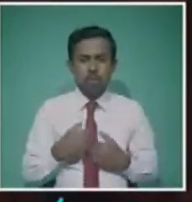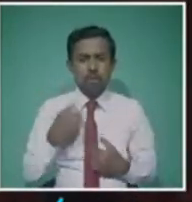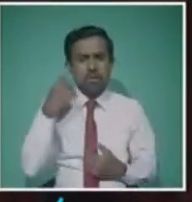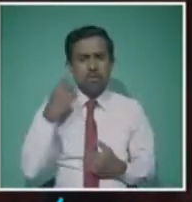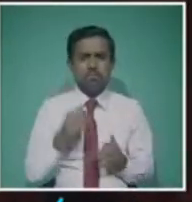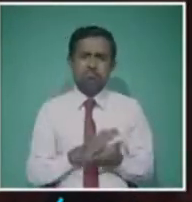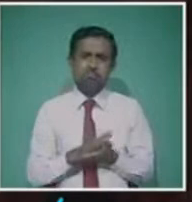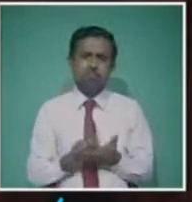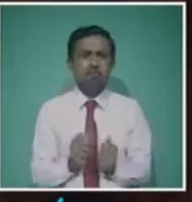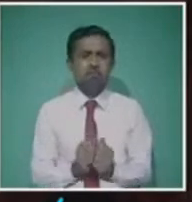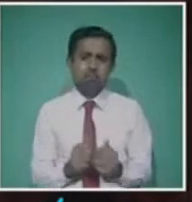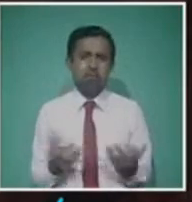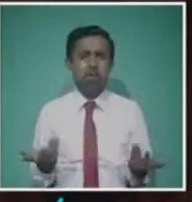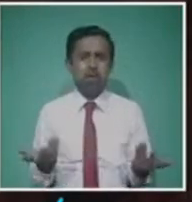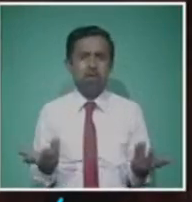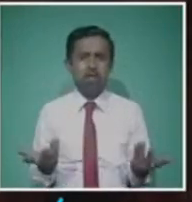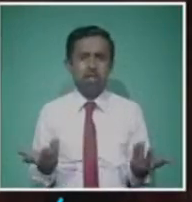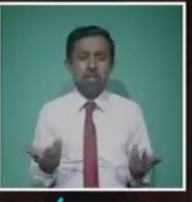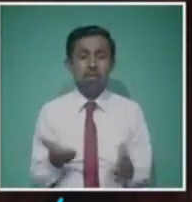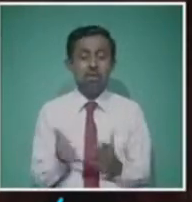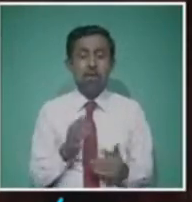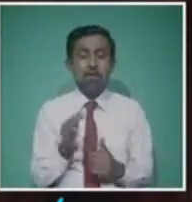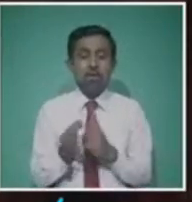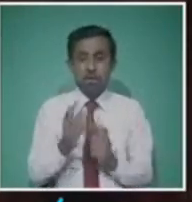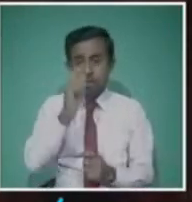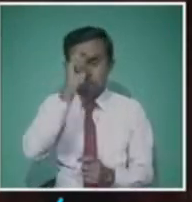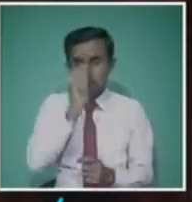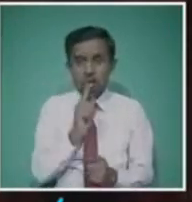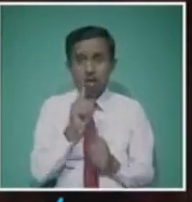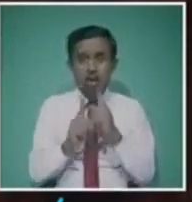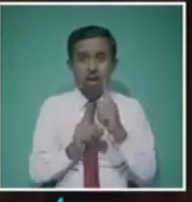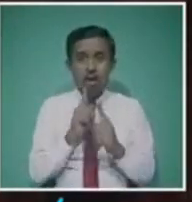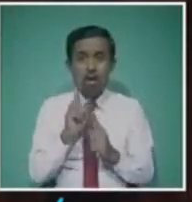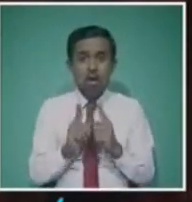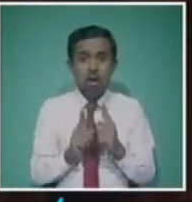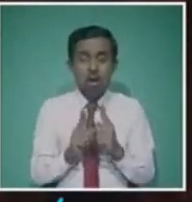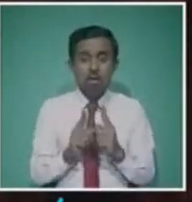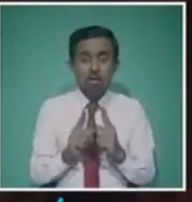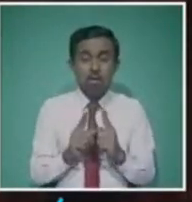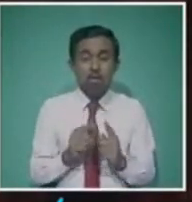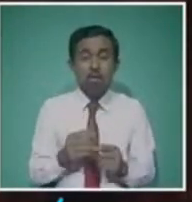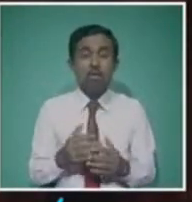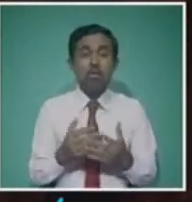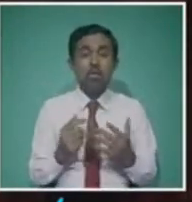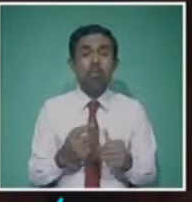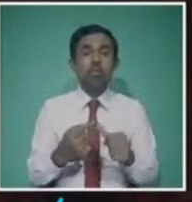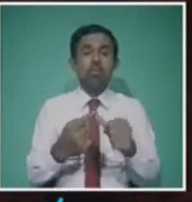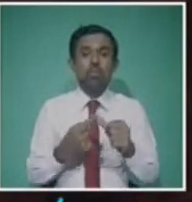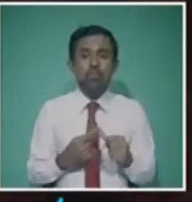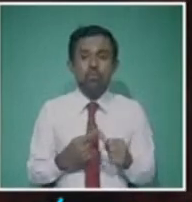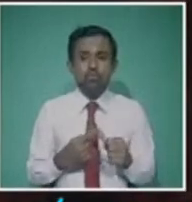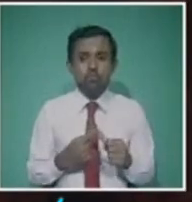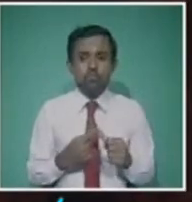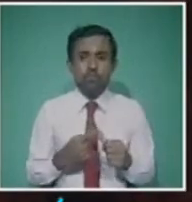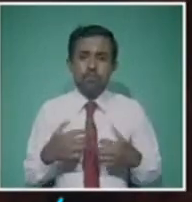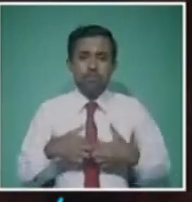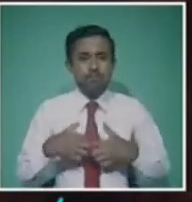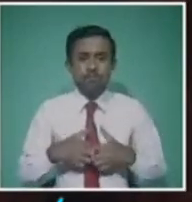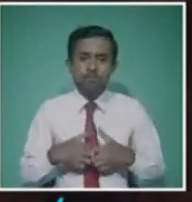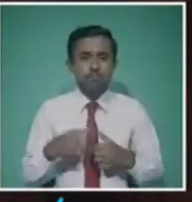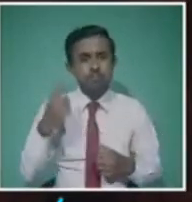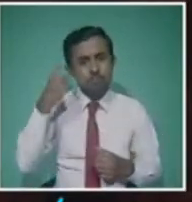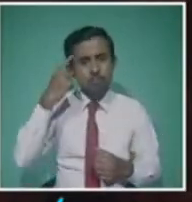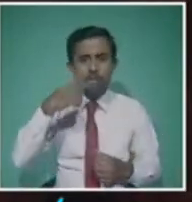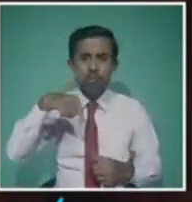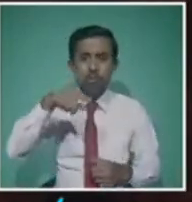පළ රහිත විවාදයක්. අනිත් පැසෙන් බැලුවම ජනාධිපතිතුමා කතාවේ මේ රටේ මේ තියෙන විනාශයන්ට මොනවාද උත්තර දෙන්නේ? අර්බුදය ගැන කවුරුත්